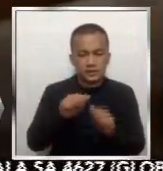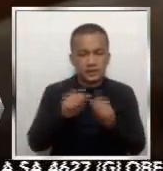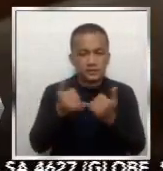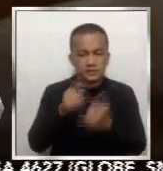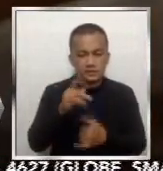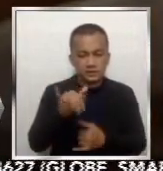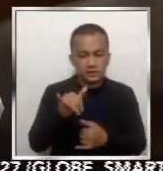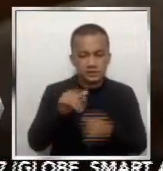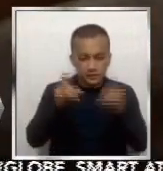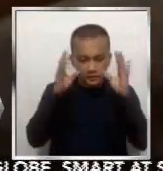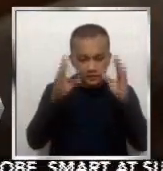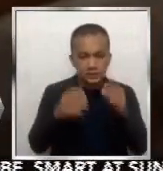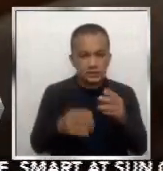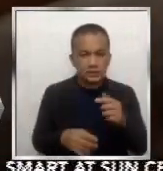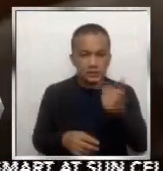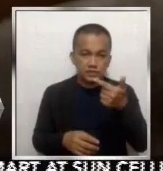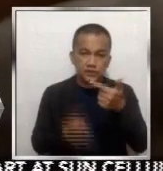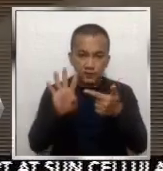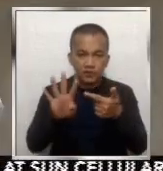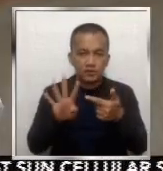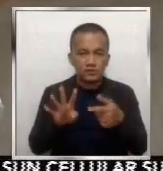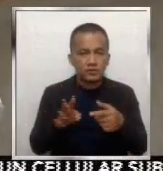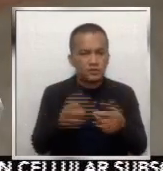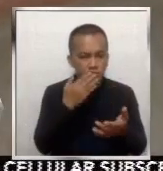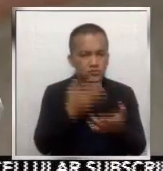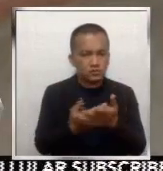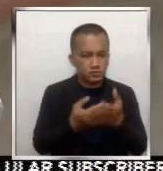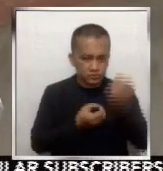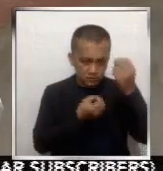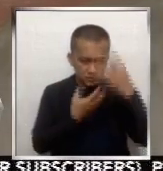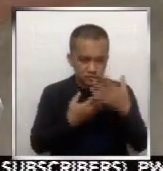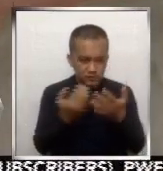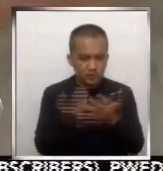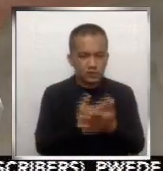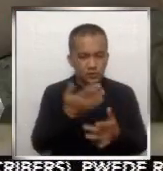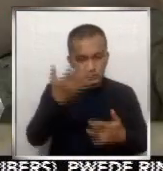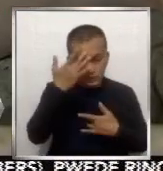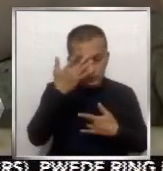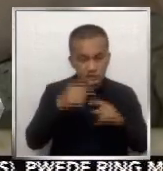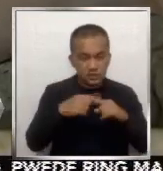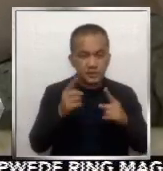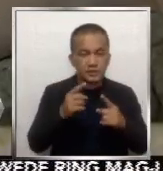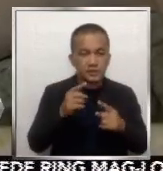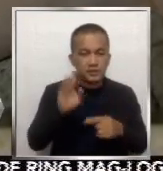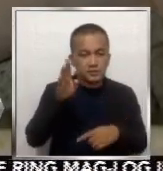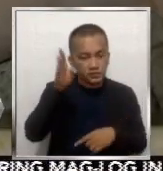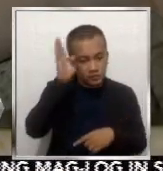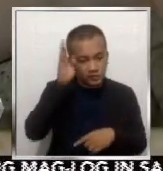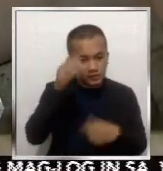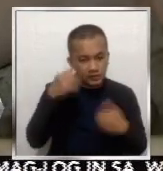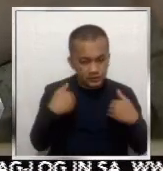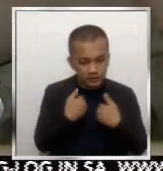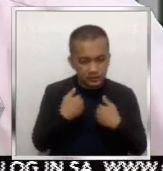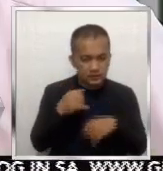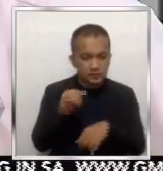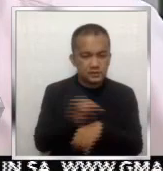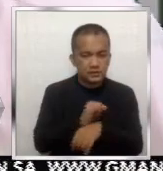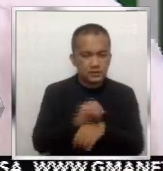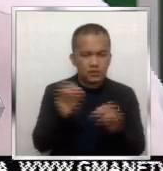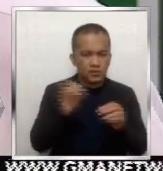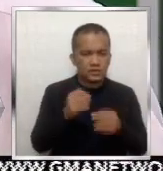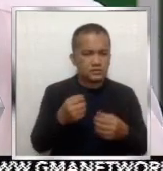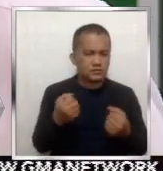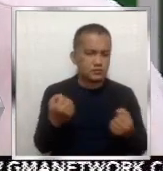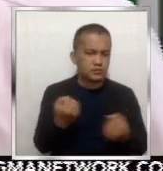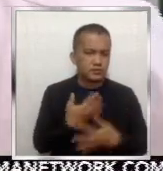virus. Mabuti na rin daw na naalerto na sila sa bagong sakit na ito, pero sabi ng Bureau of Animal Industry, walang kailangang ipangamba.